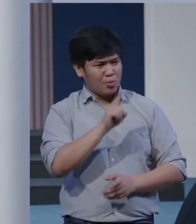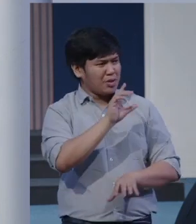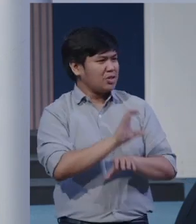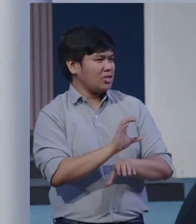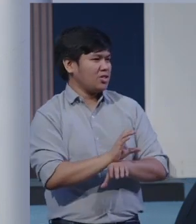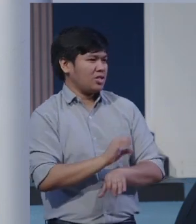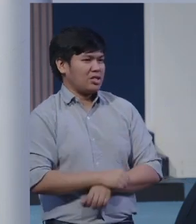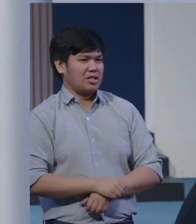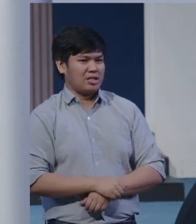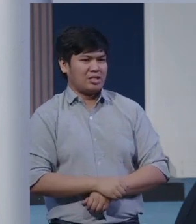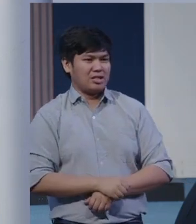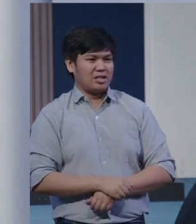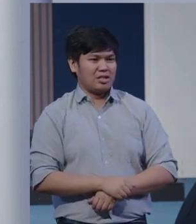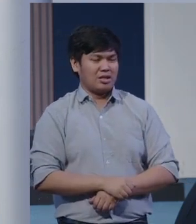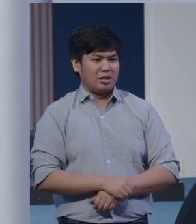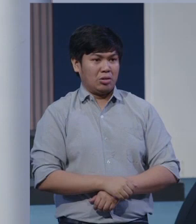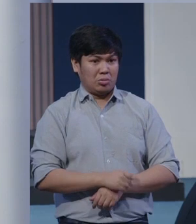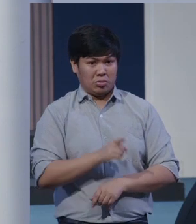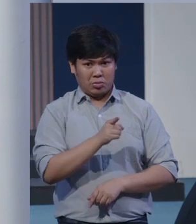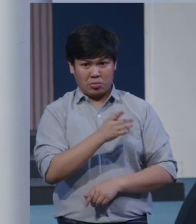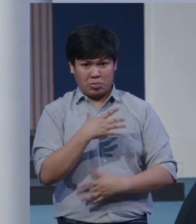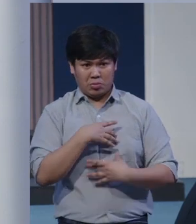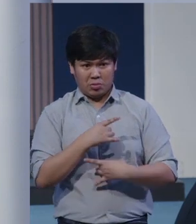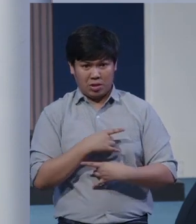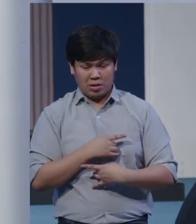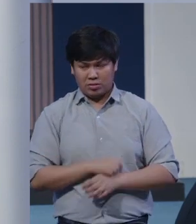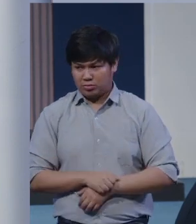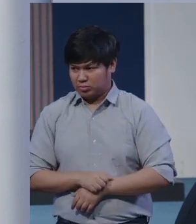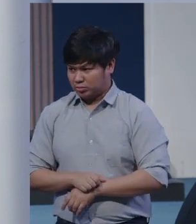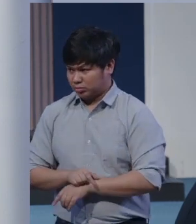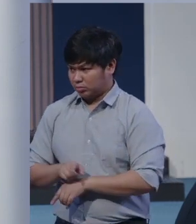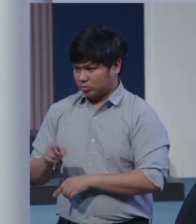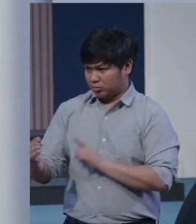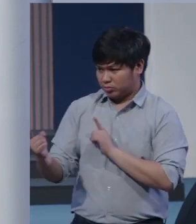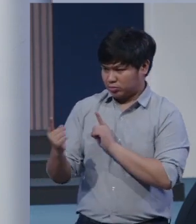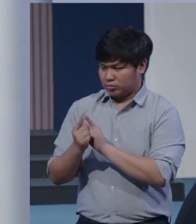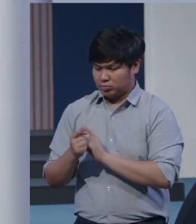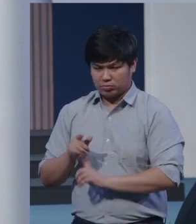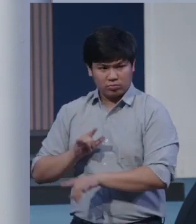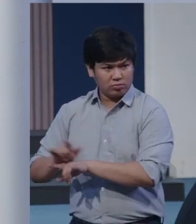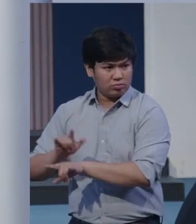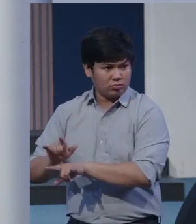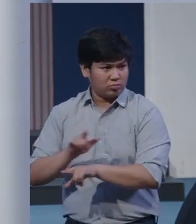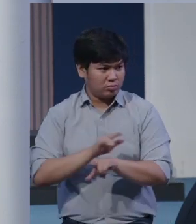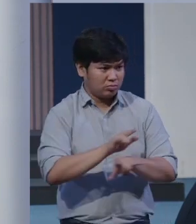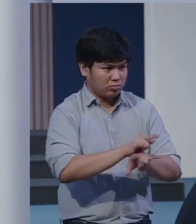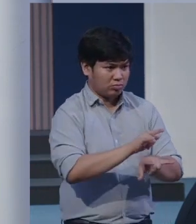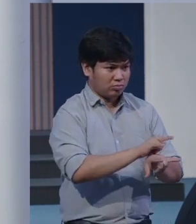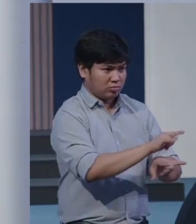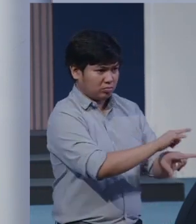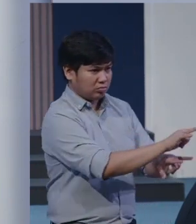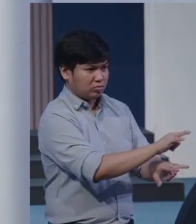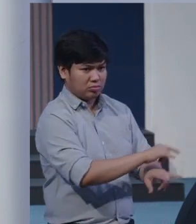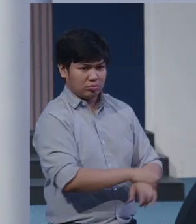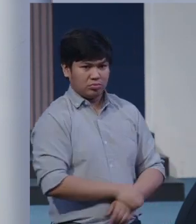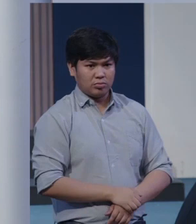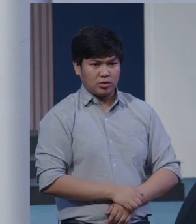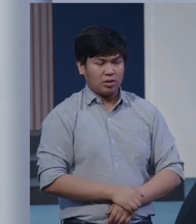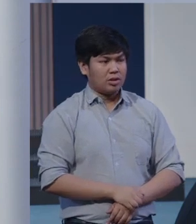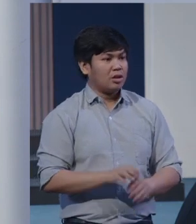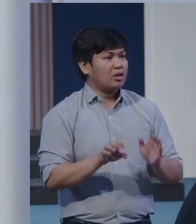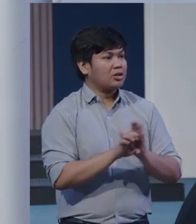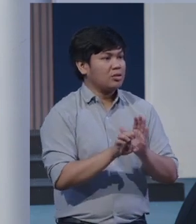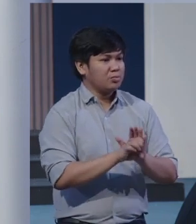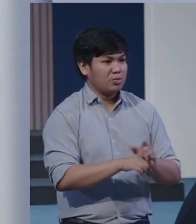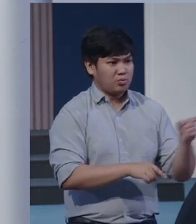isa Kayo ba gusto niyong nagsisinungaling sa sarili ninyo Kasi kapag kayo nagsisinungaling sa isa't